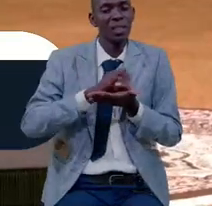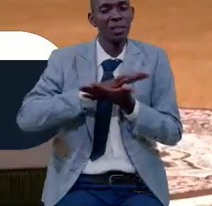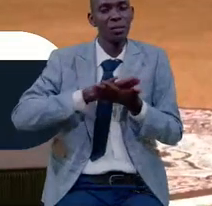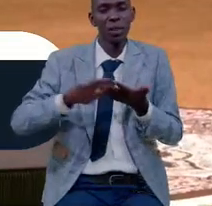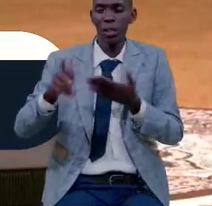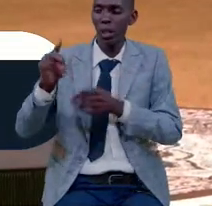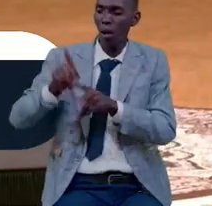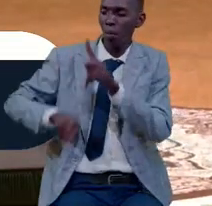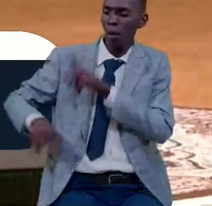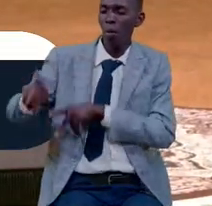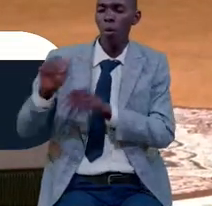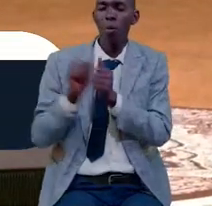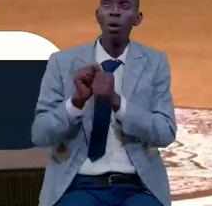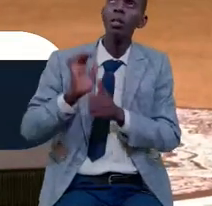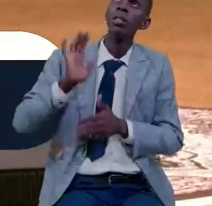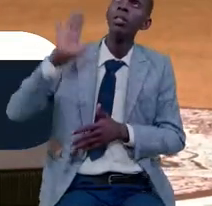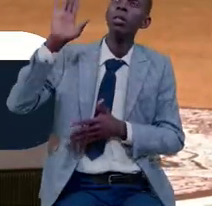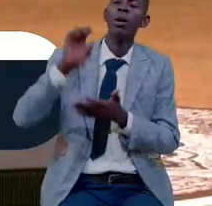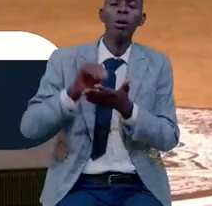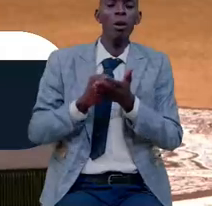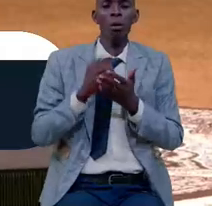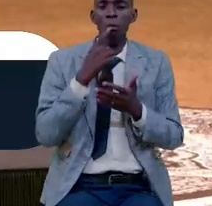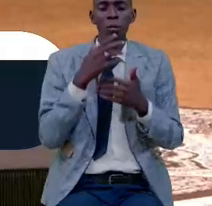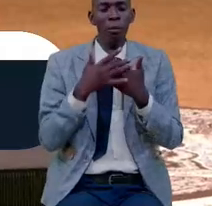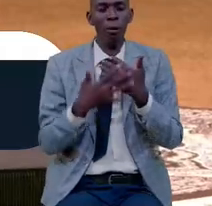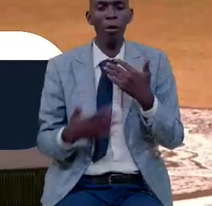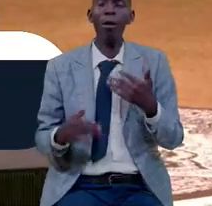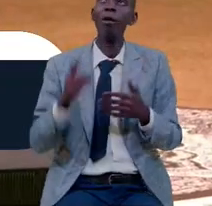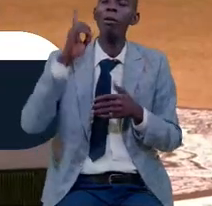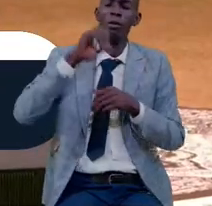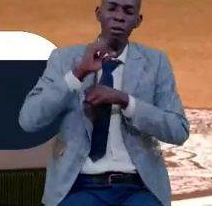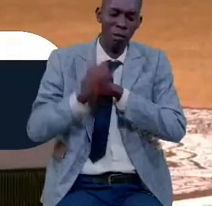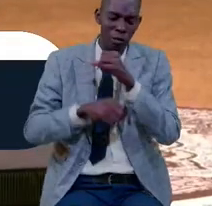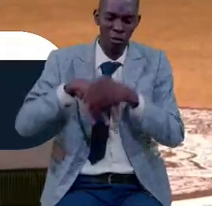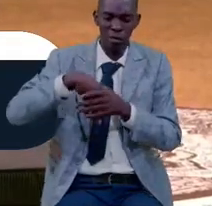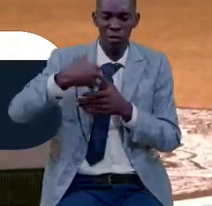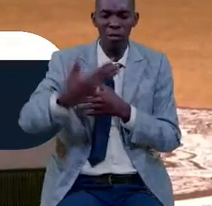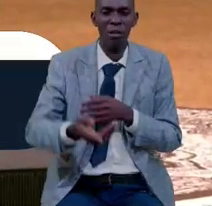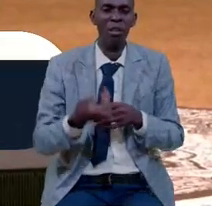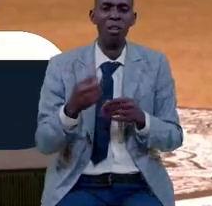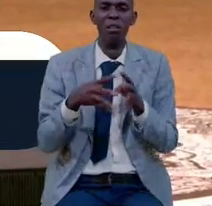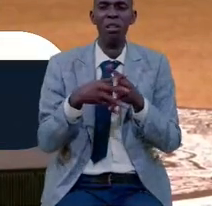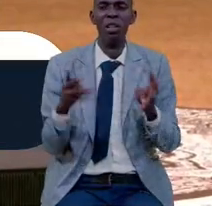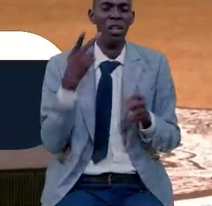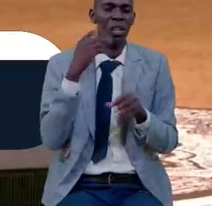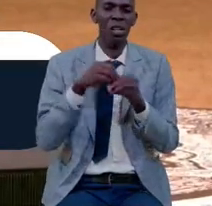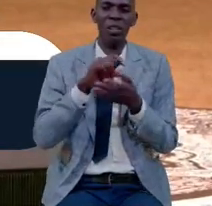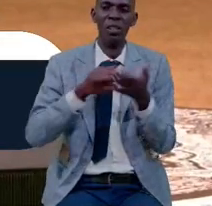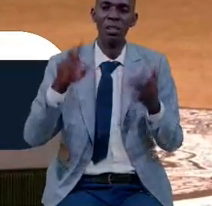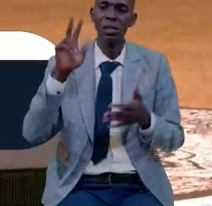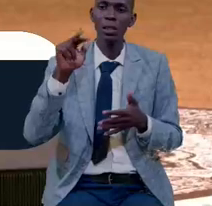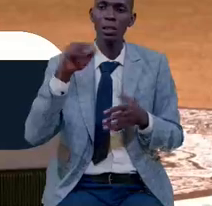sanctifier le peuple par son propre sang, a souffert hors de la porte. Verset 13.